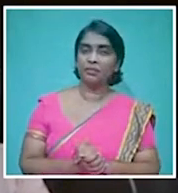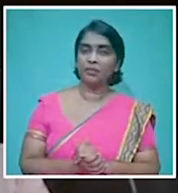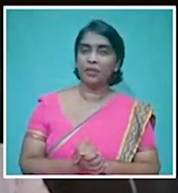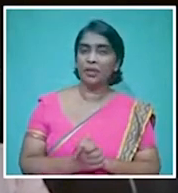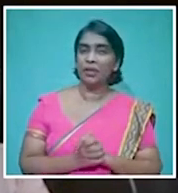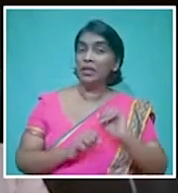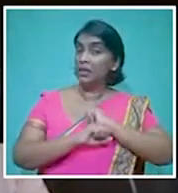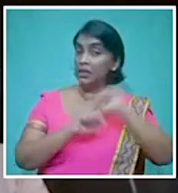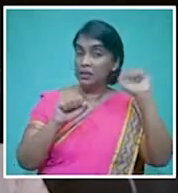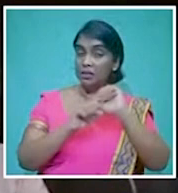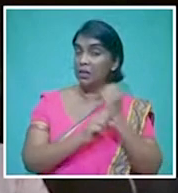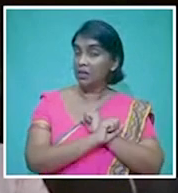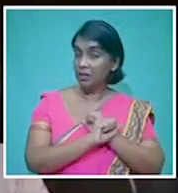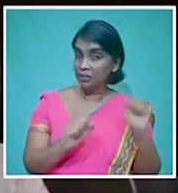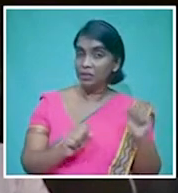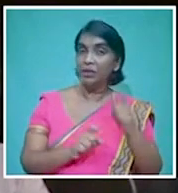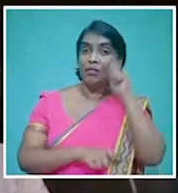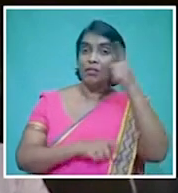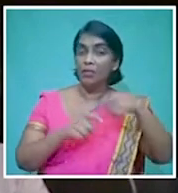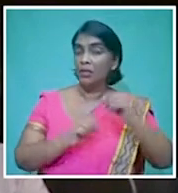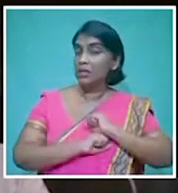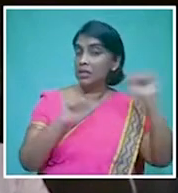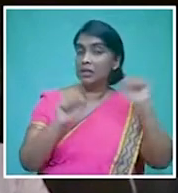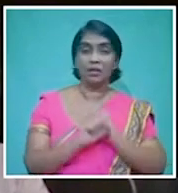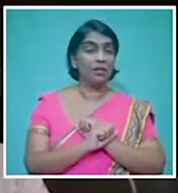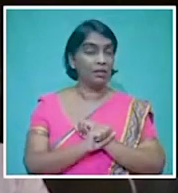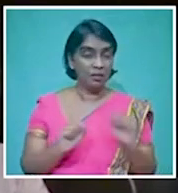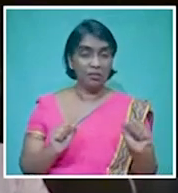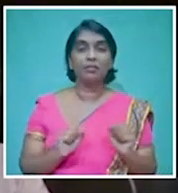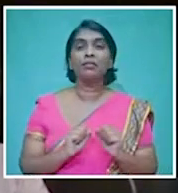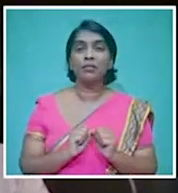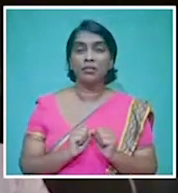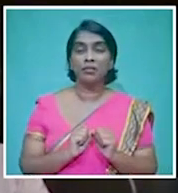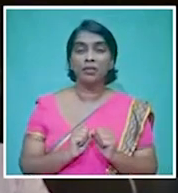අරගලය සිද්ධ වුණ නැත්නම් ඒ ජනතා නැගිටීම සිද්ධ වුණ නැත්නම්